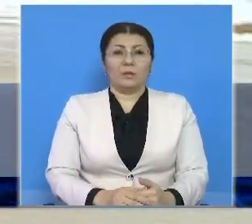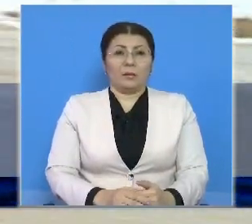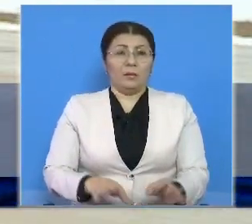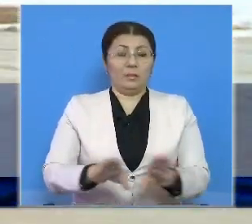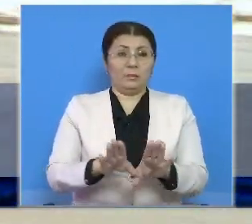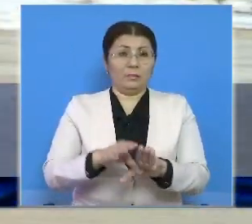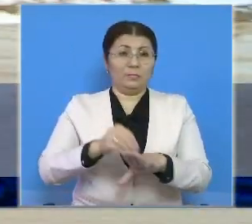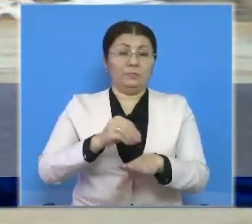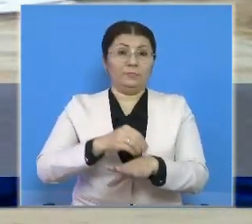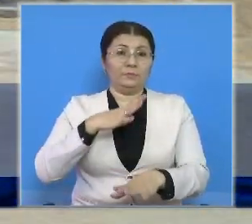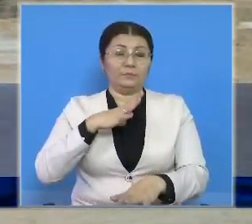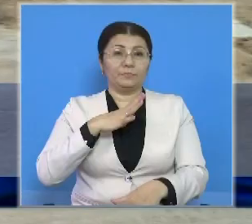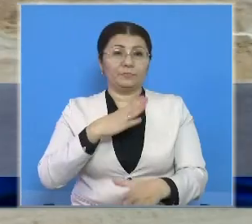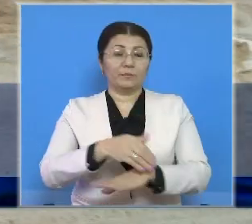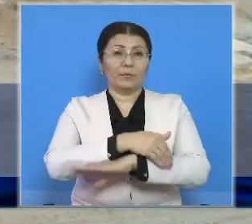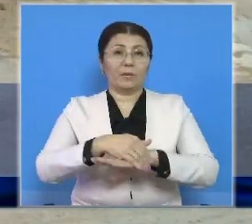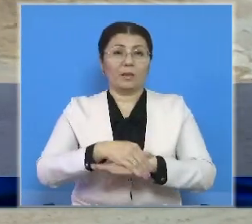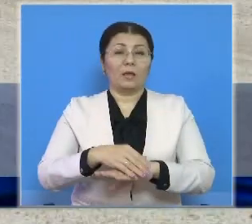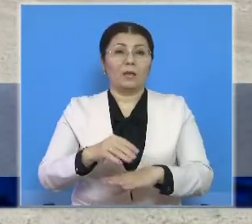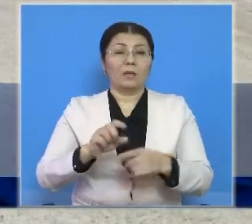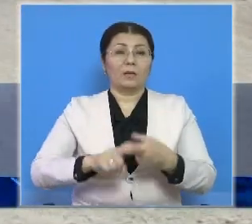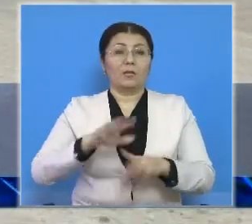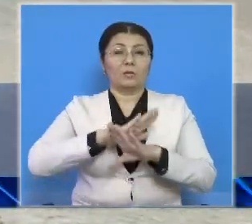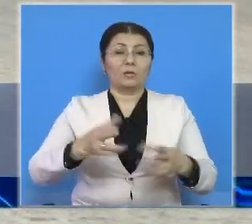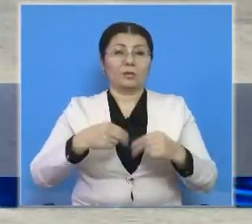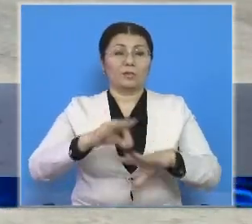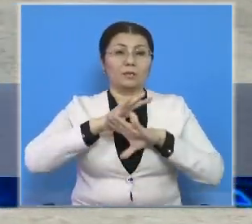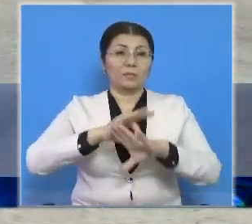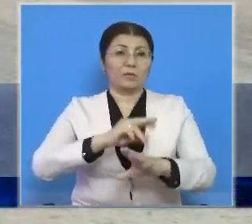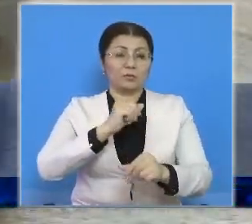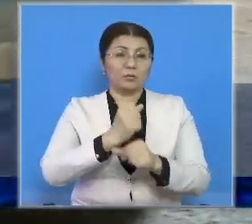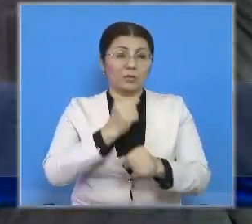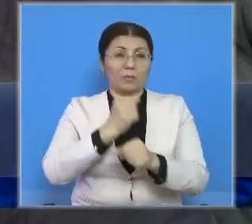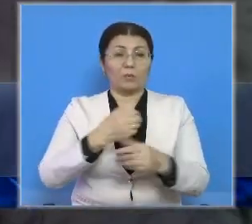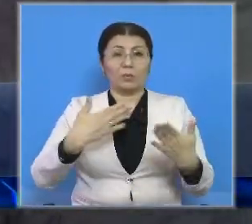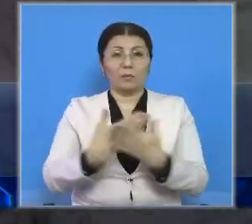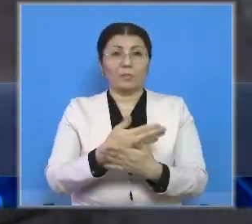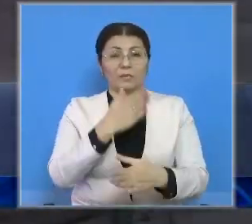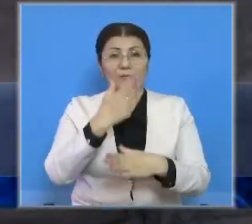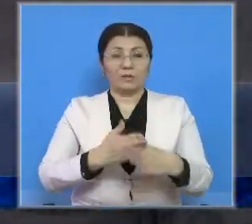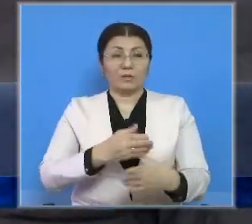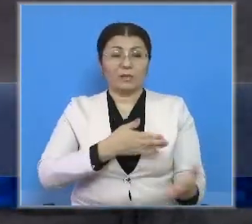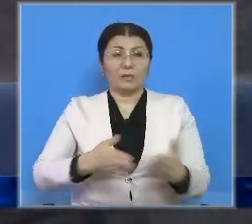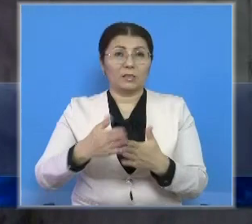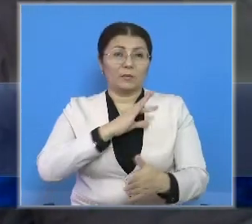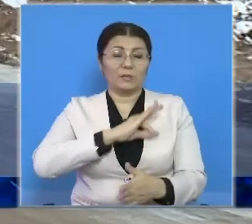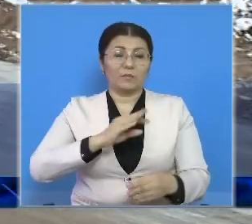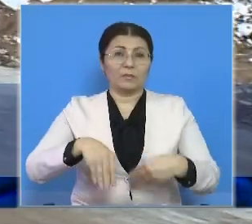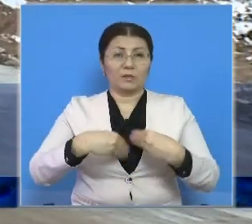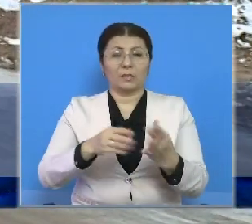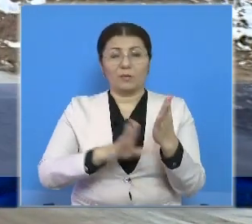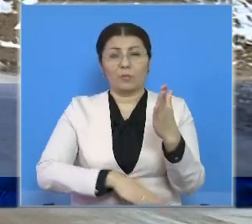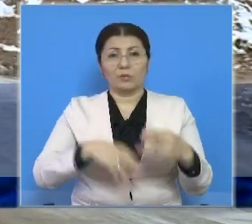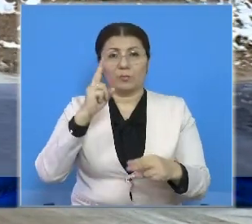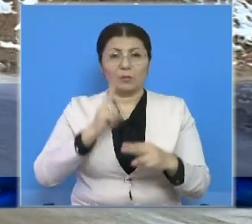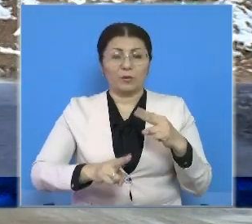Также глава региона посетил проспект Таулисистек, где ведутся работы по реконструкции. Часть дороги сдана в эксплуатацию. После